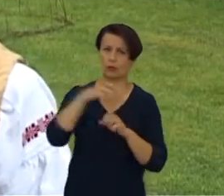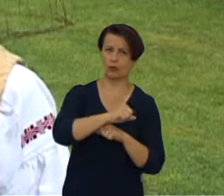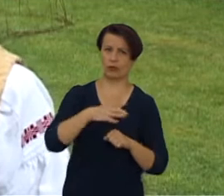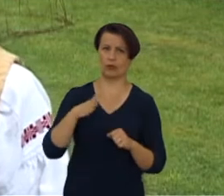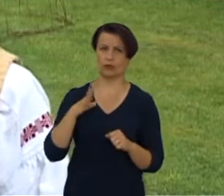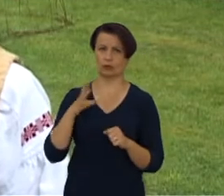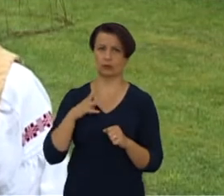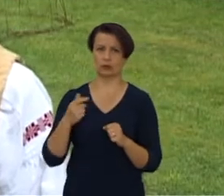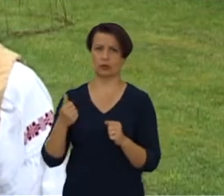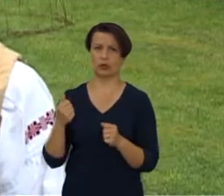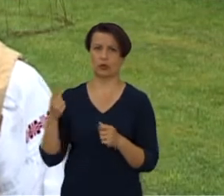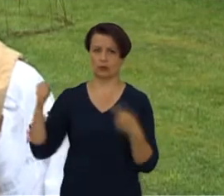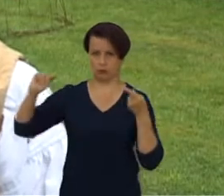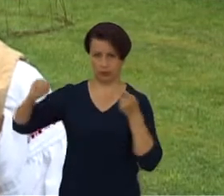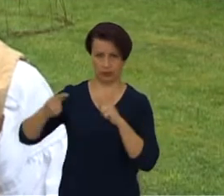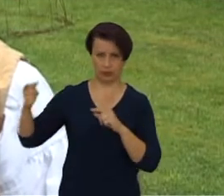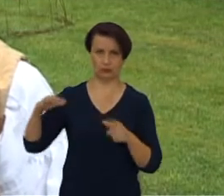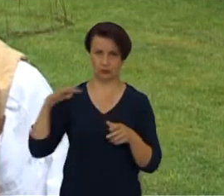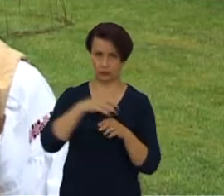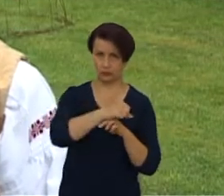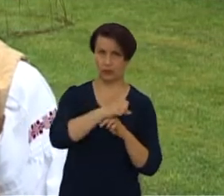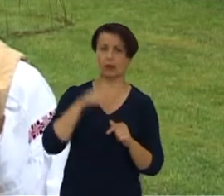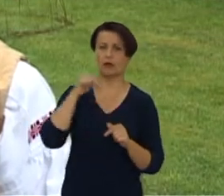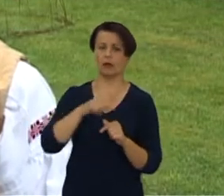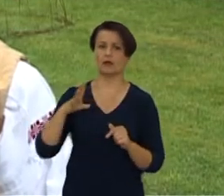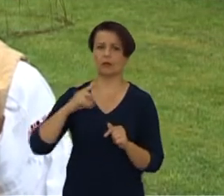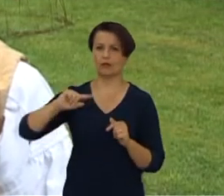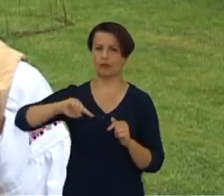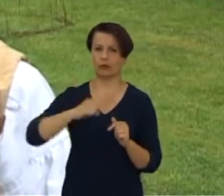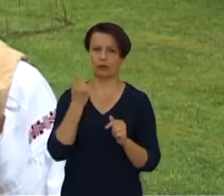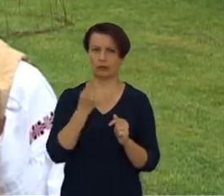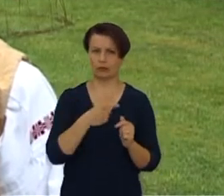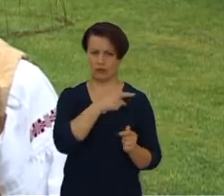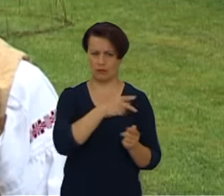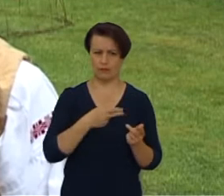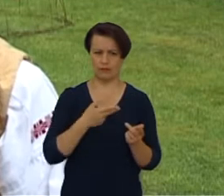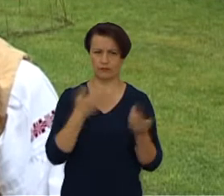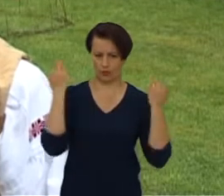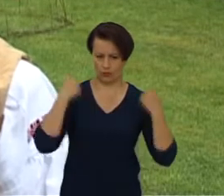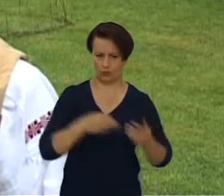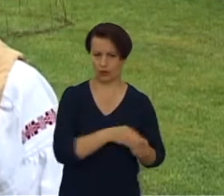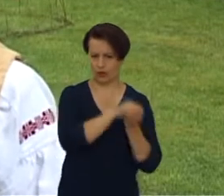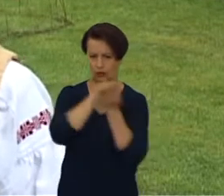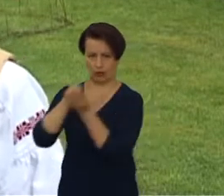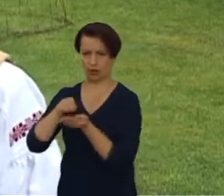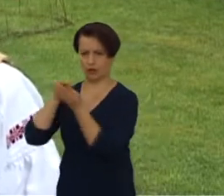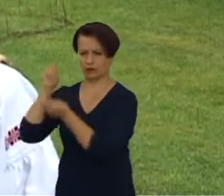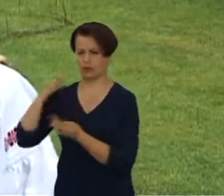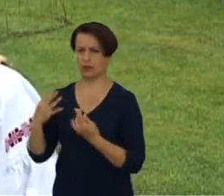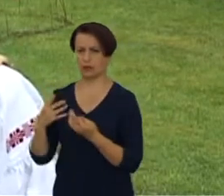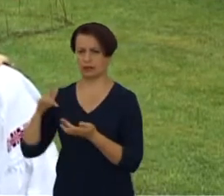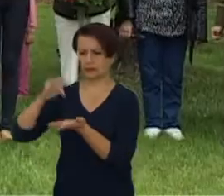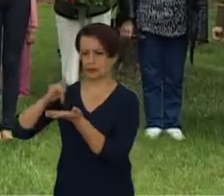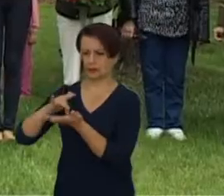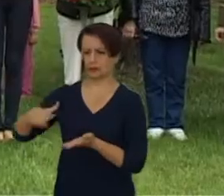mūsų užkariautojai. Ir jie buvo pirmiausia atvežti jų kūnai į jos vainių miestelio centrinę